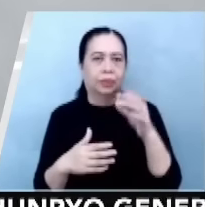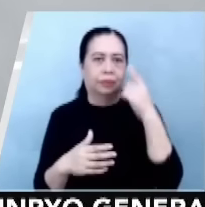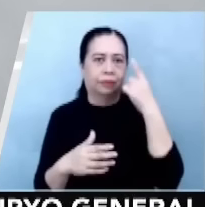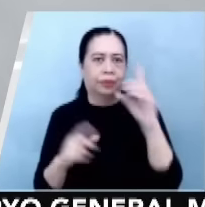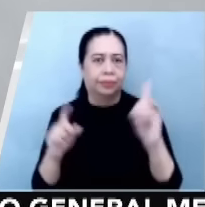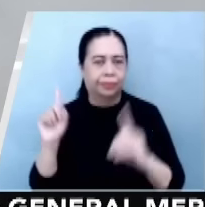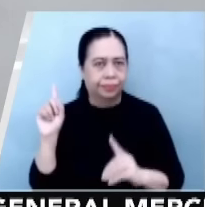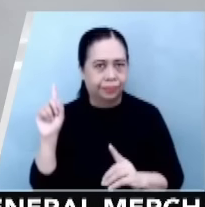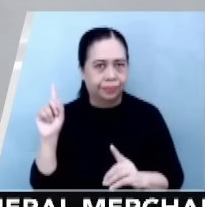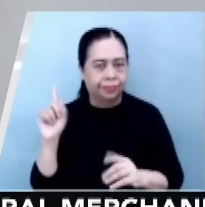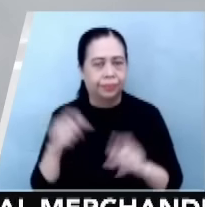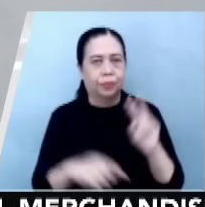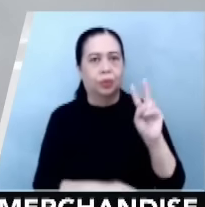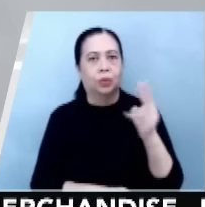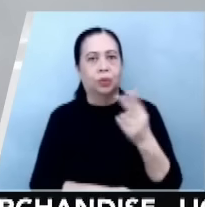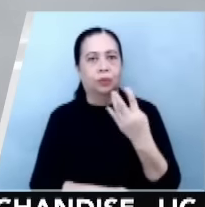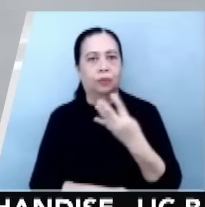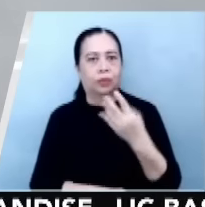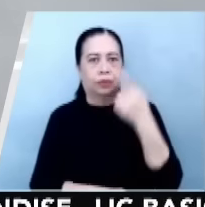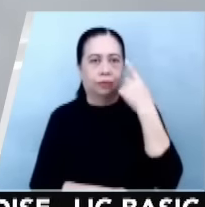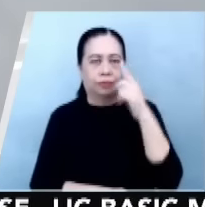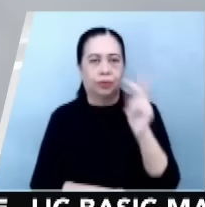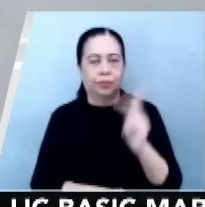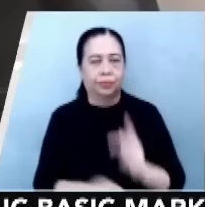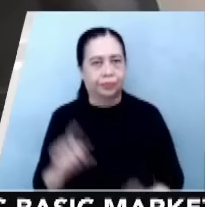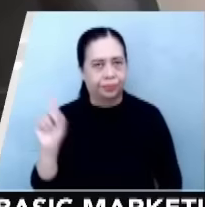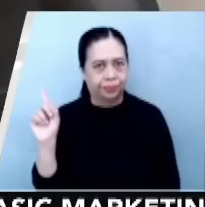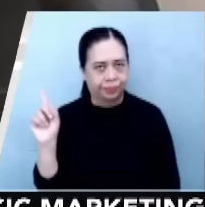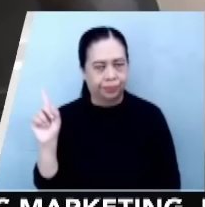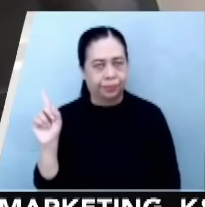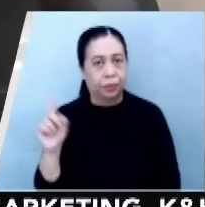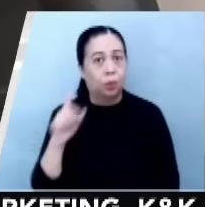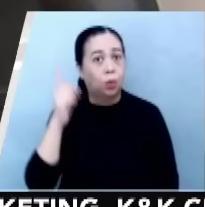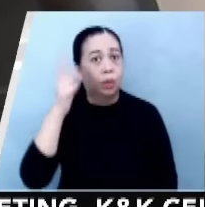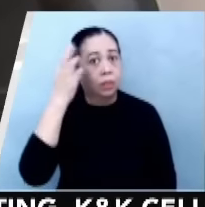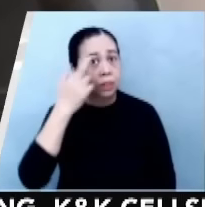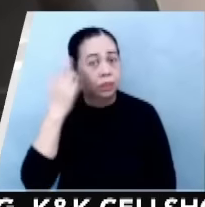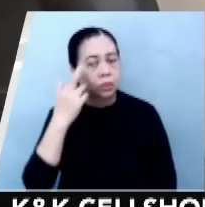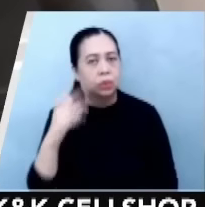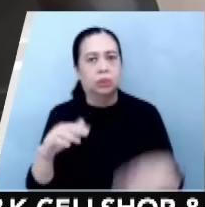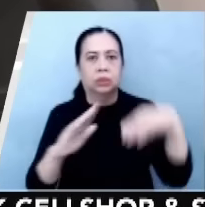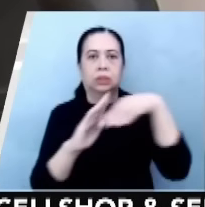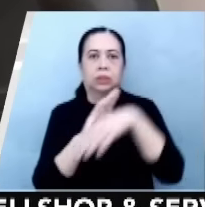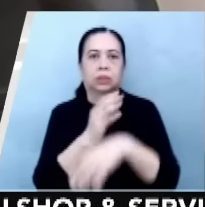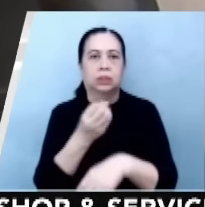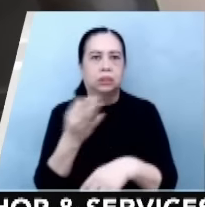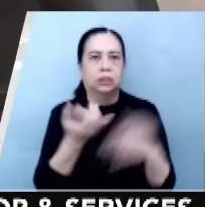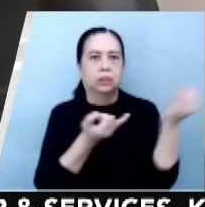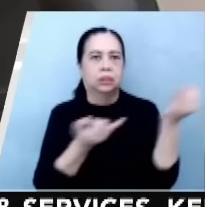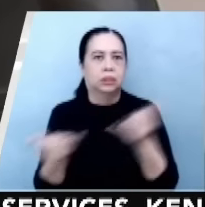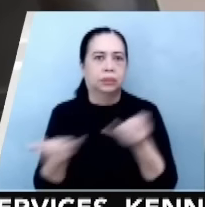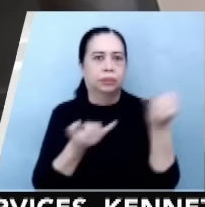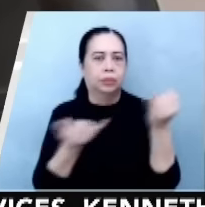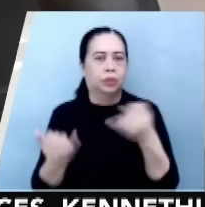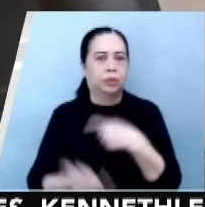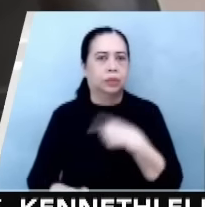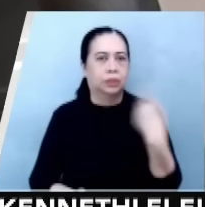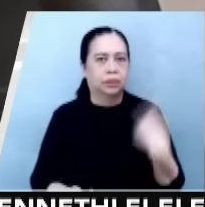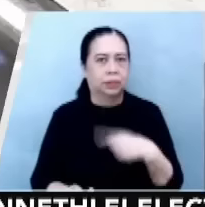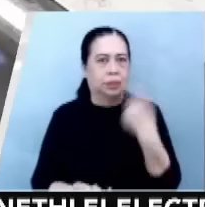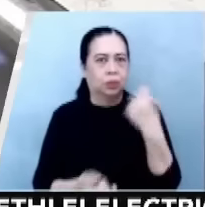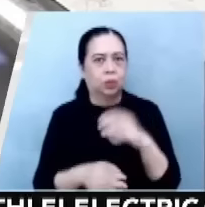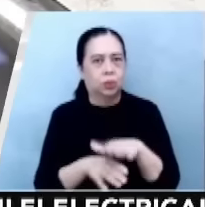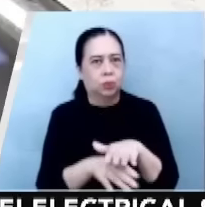2 pesos and 40 centavos sa kerosene. Isa sa mga dahilan, ang pagbagsak ng bilang ng inaangkat na langis ng China dahil sa pagbagal ng ekonomiya